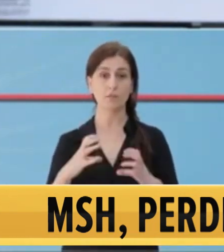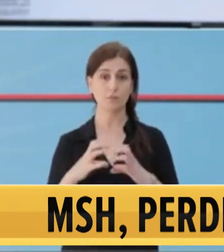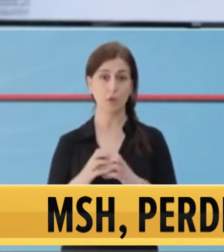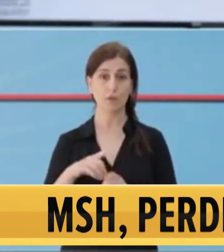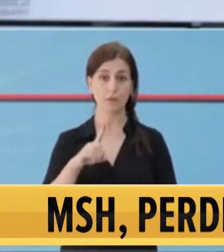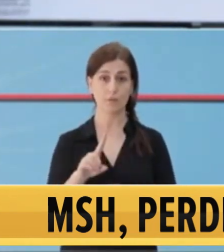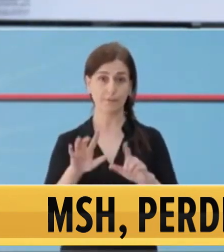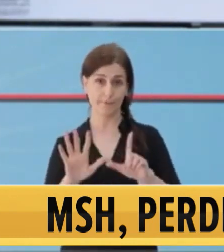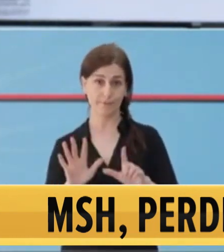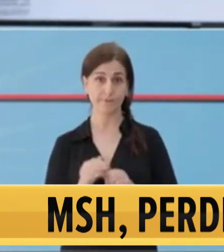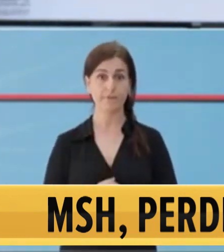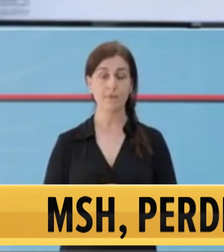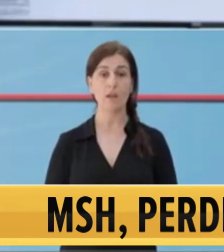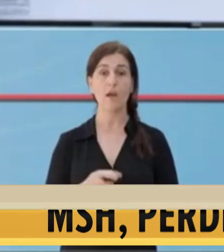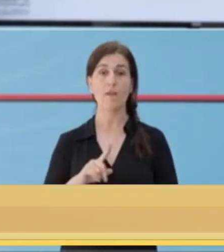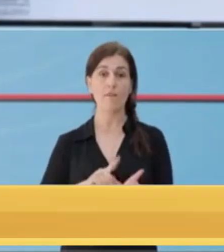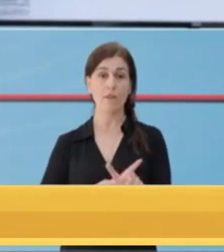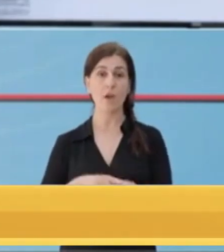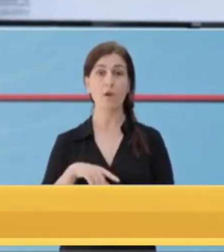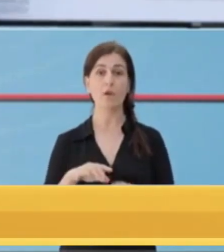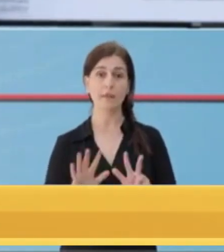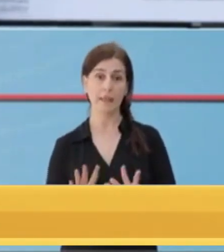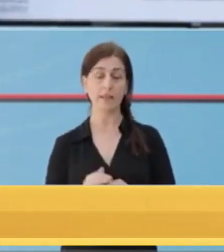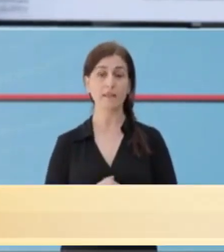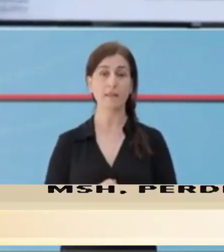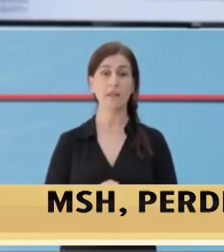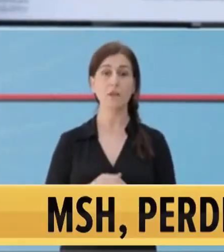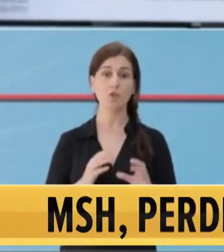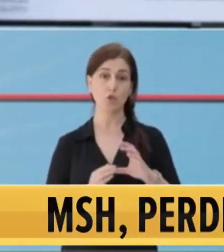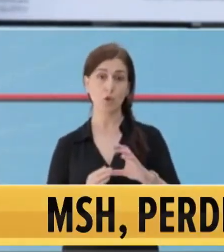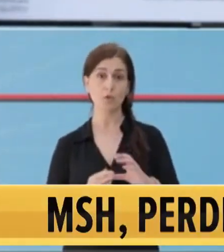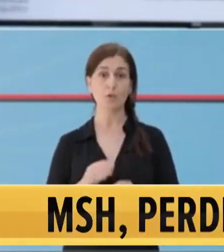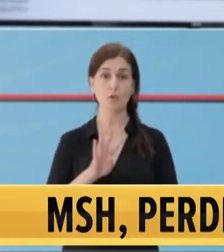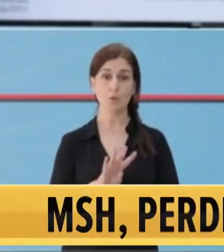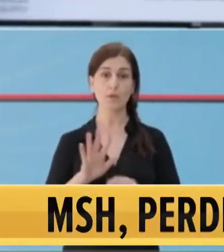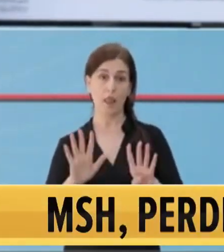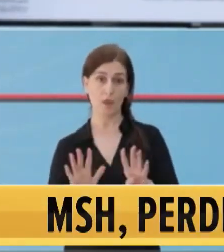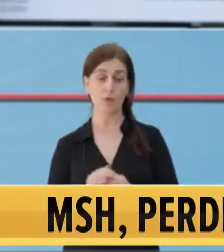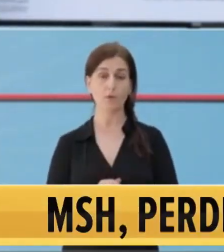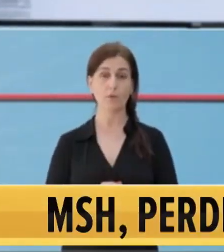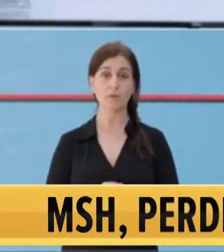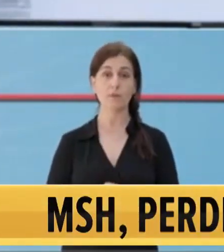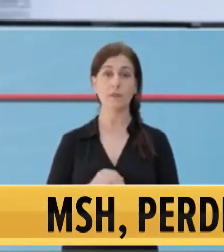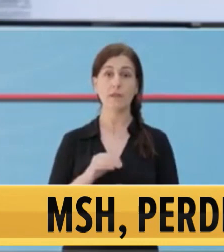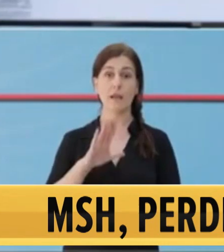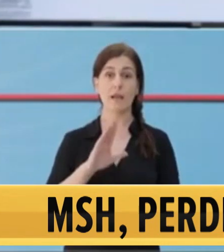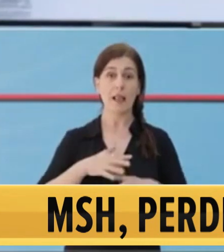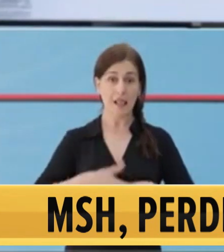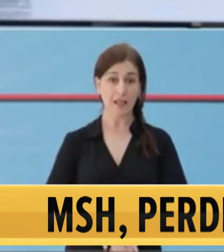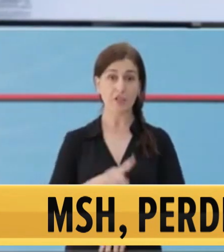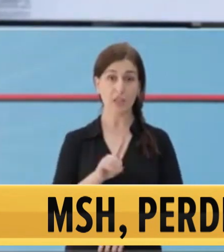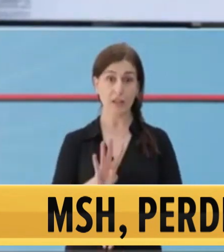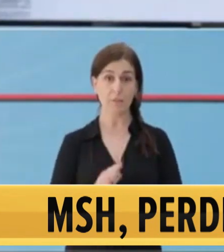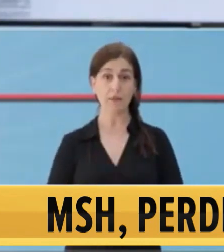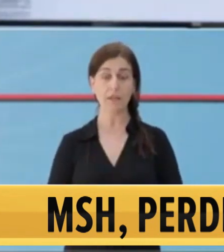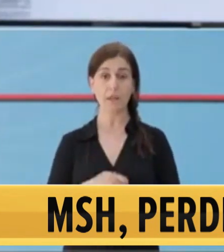raste. Korç, 17 raste. Vlor, 5 raste. Shkodër, 49 raste.